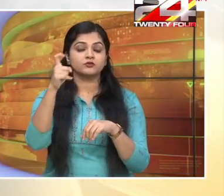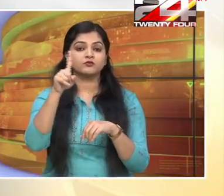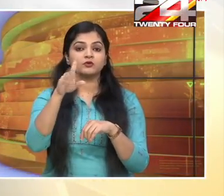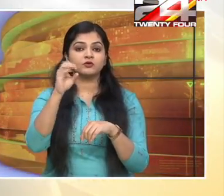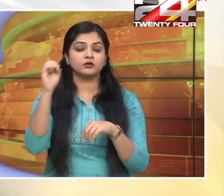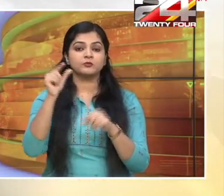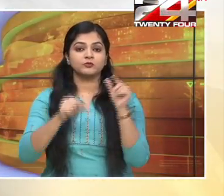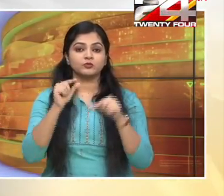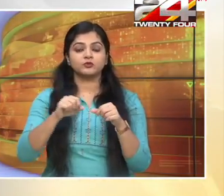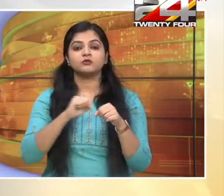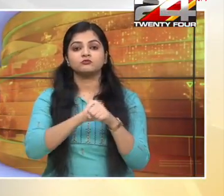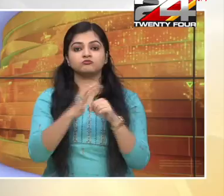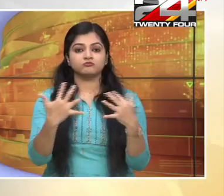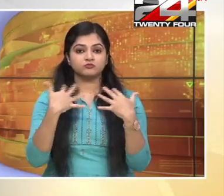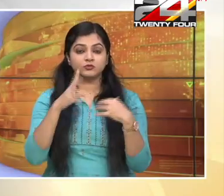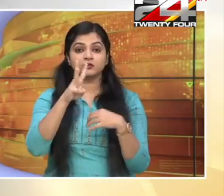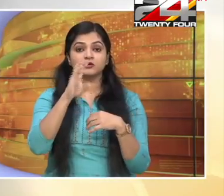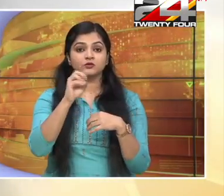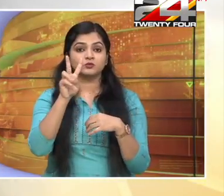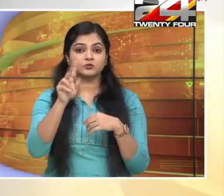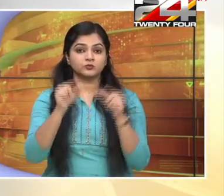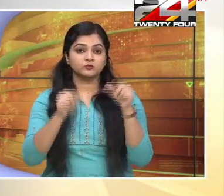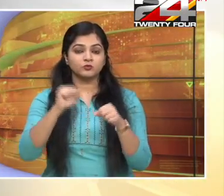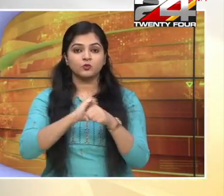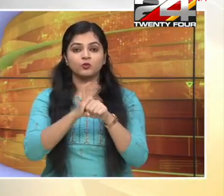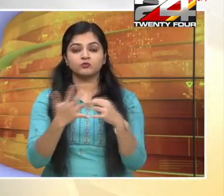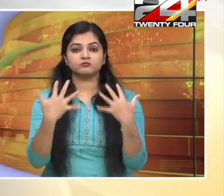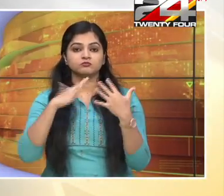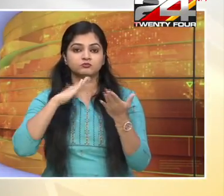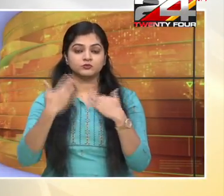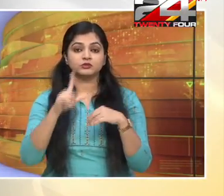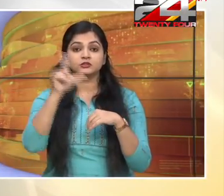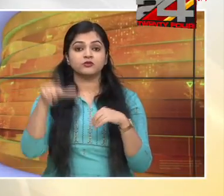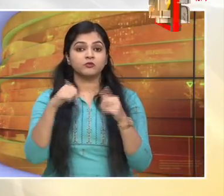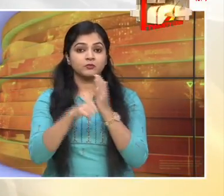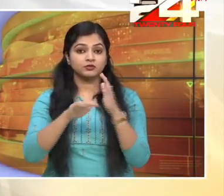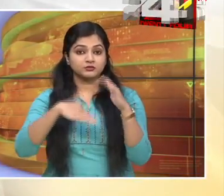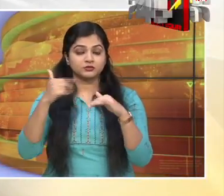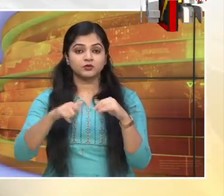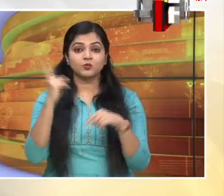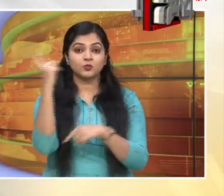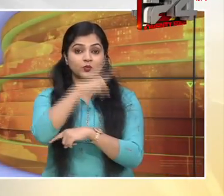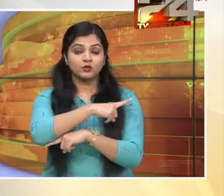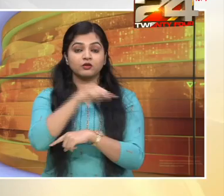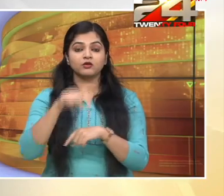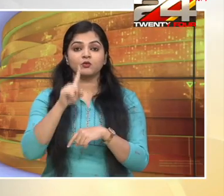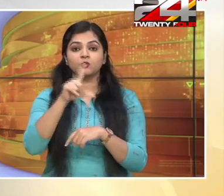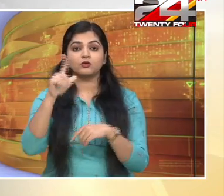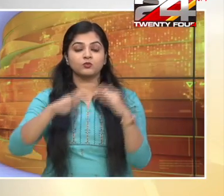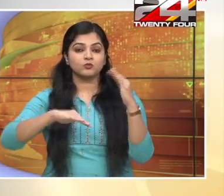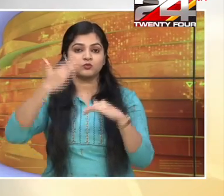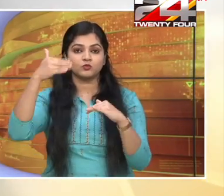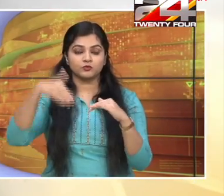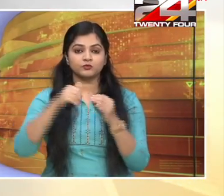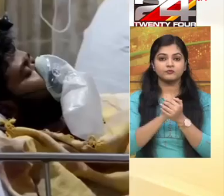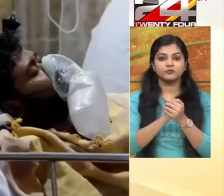രോഗം സ്ഥിരീകരിച്ചപ്പോൾ 302 പേർ കോവിഡ് ബാധിച്ച് മരിച്ചു. 7 മാസത്തിന് ശേഷമാണ് പ്രതിദിന രോഗികൾ 1 ലക്ഷം കടക്കുന്നത്.